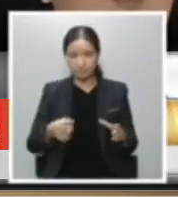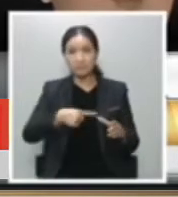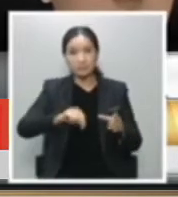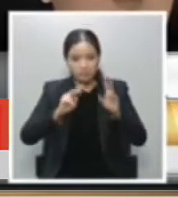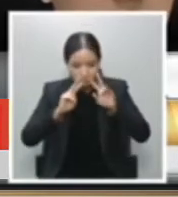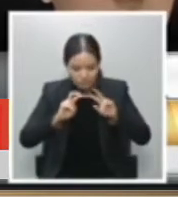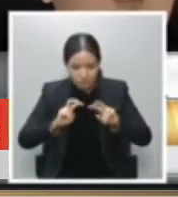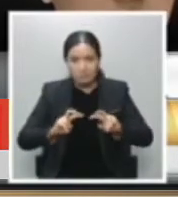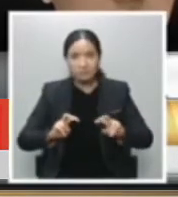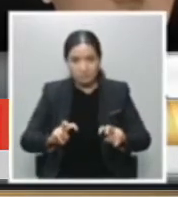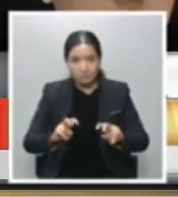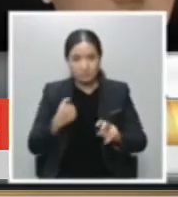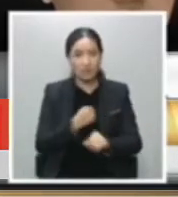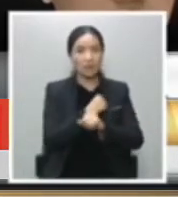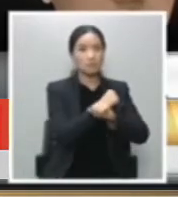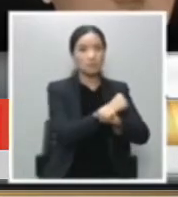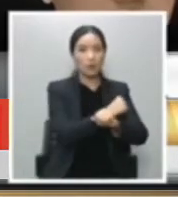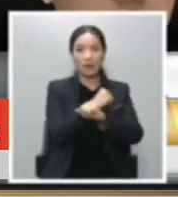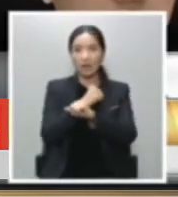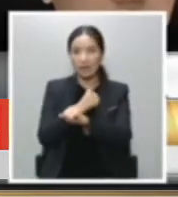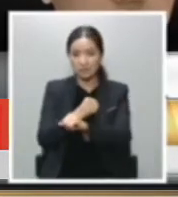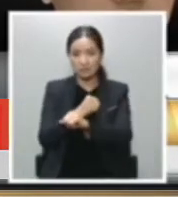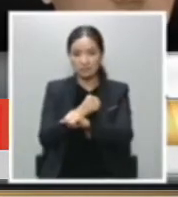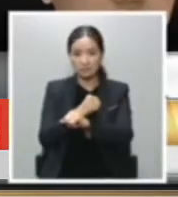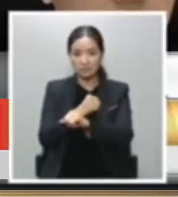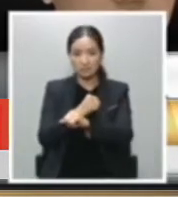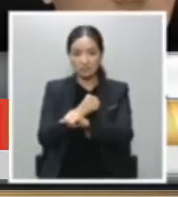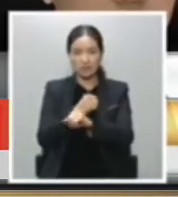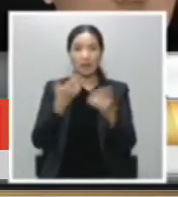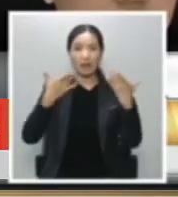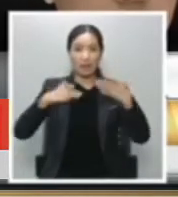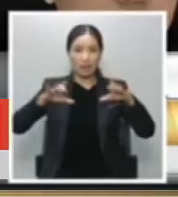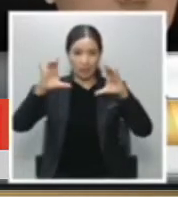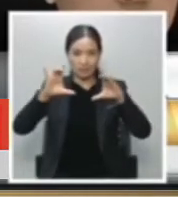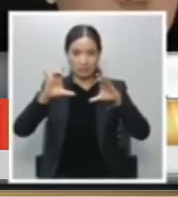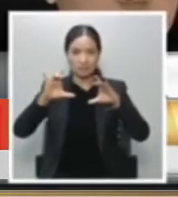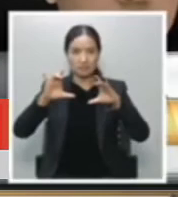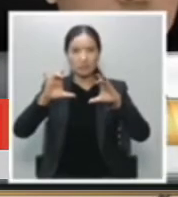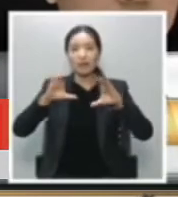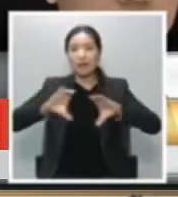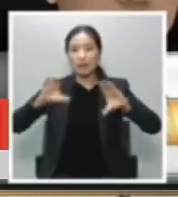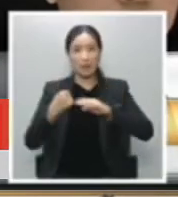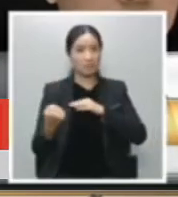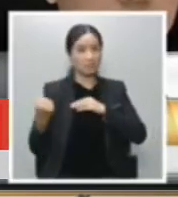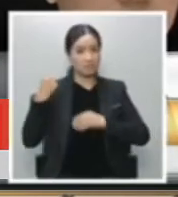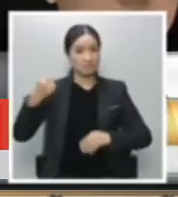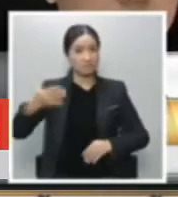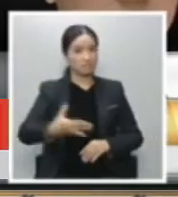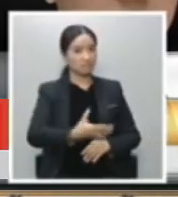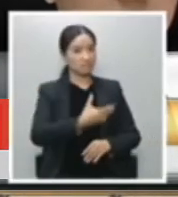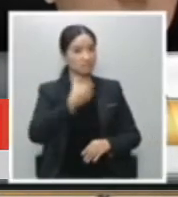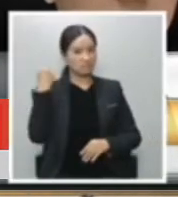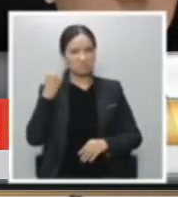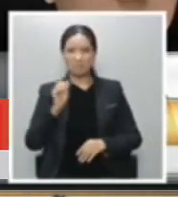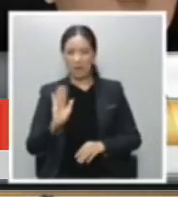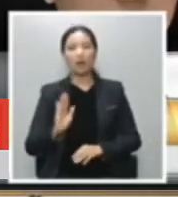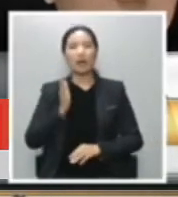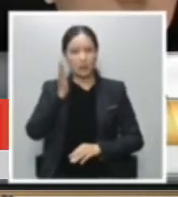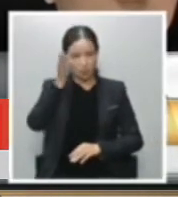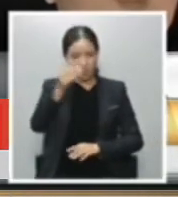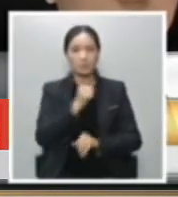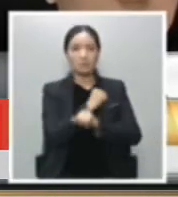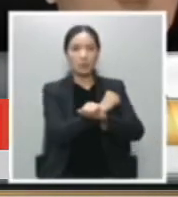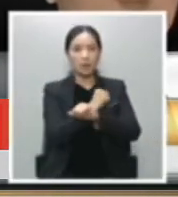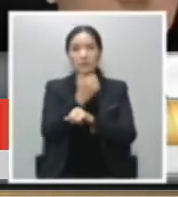กษาแนวทางป้องกันไม่ให้เกิดการรัฐประหารขึ้นอีกในอนาคตเพราะอะไรอำเ